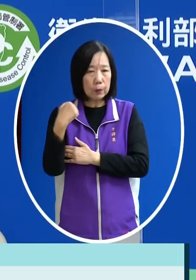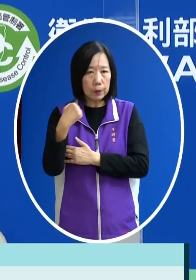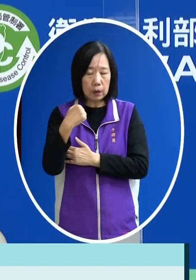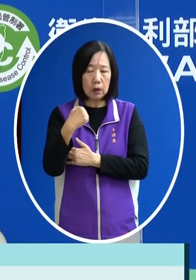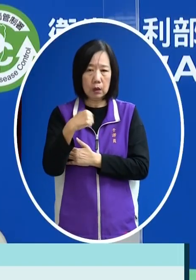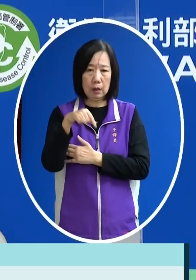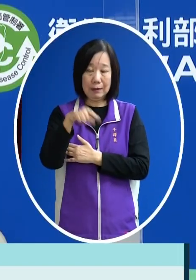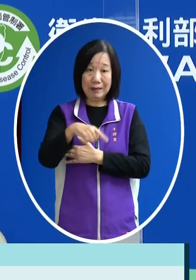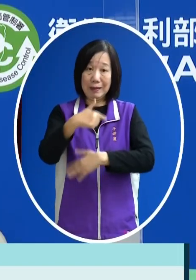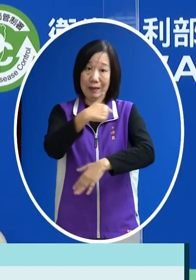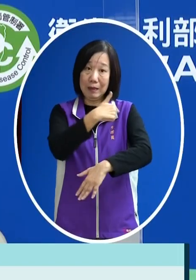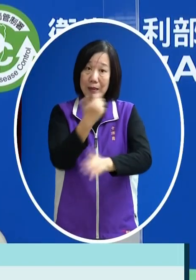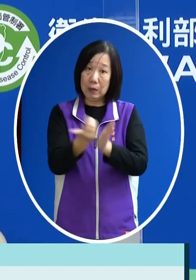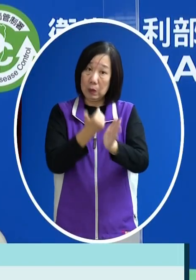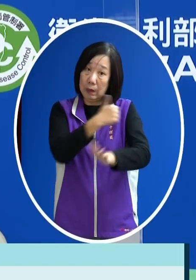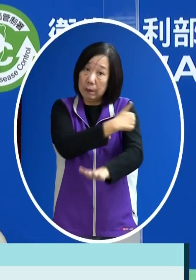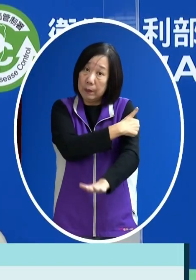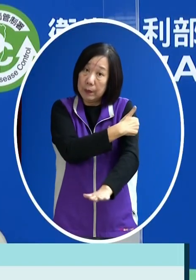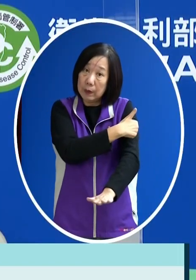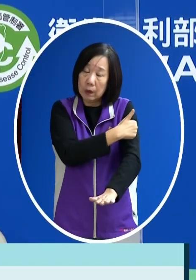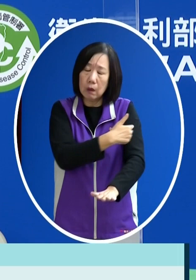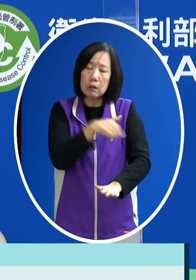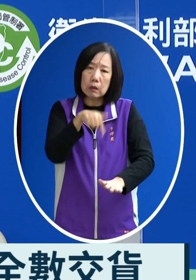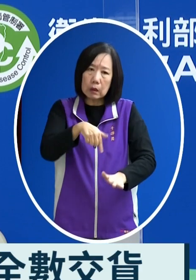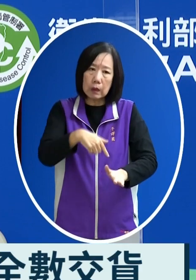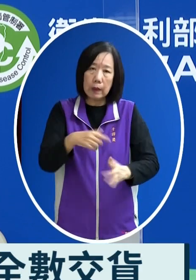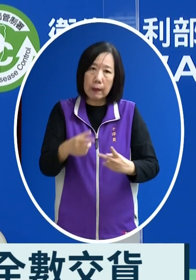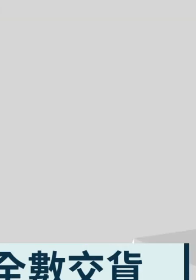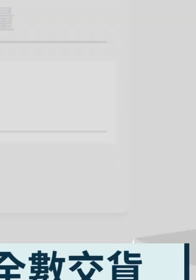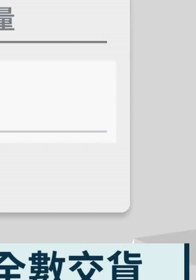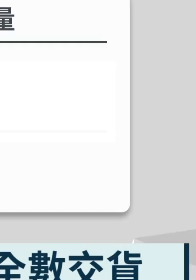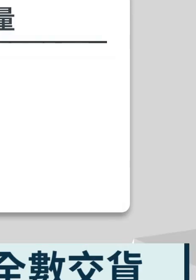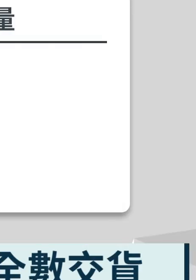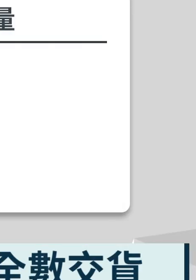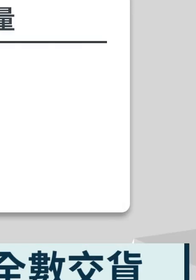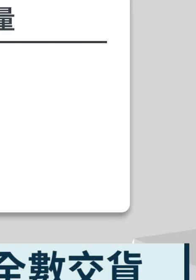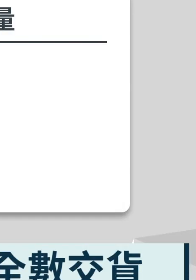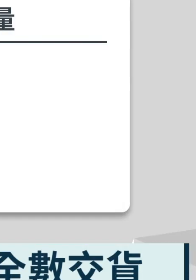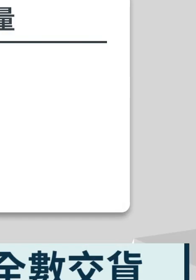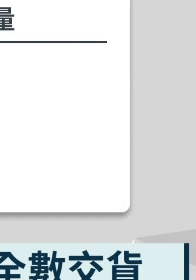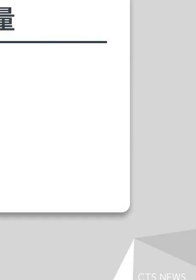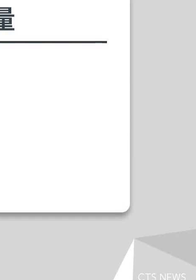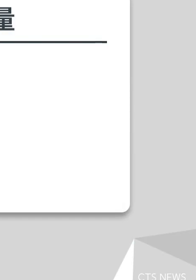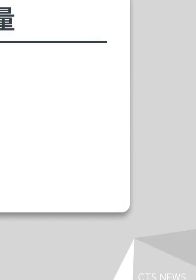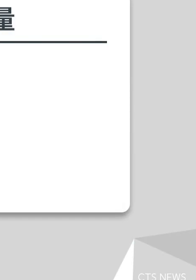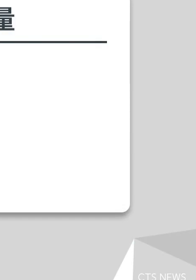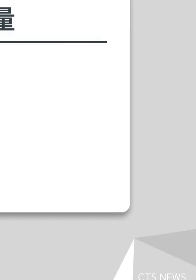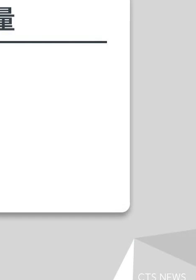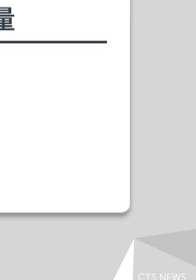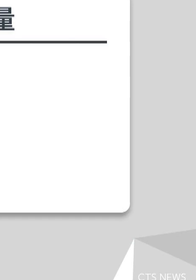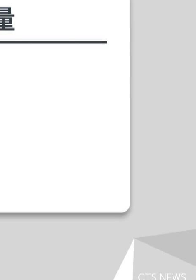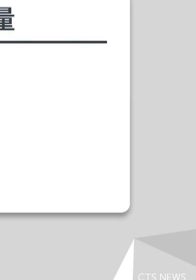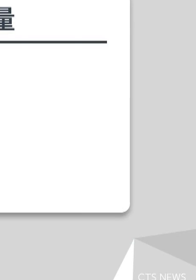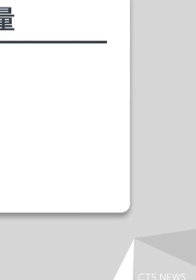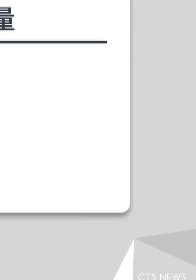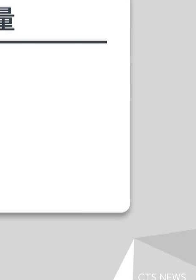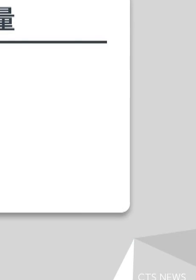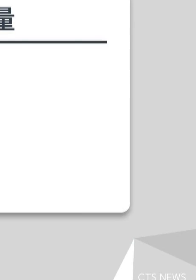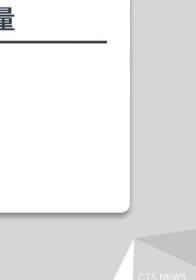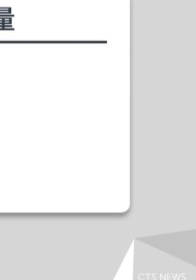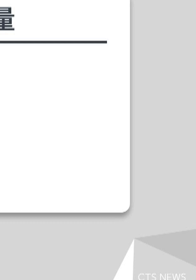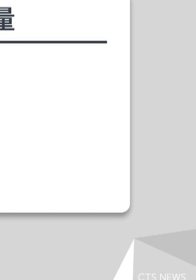把这个疫苗可以第二批可以尽快可以来提供。 盘点手上购得的疫苗，台湾向 COVAX 购买